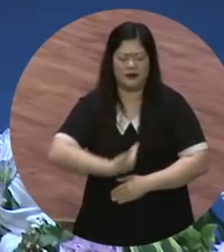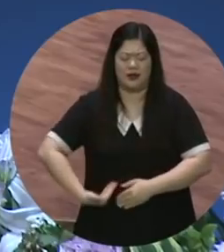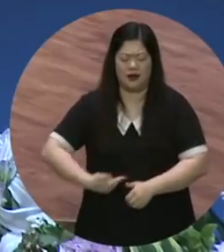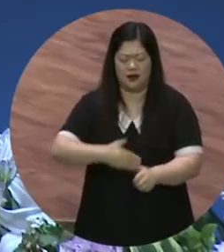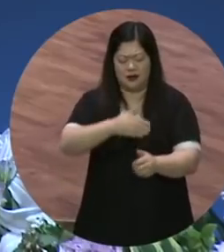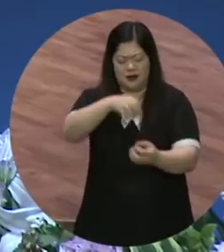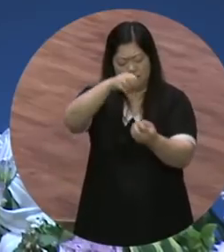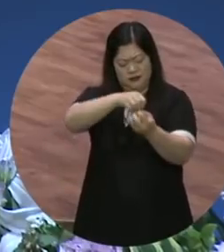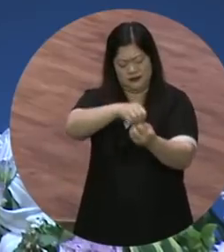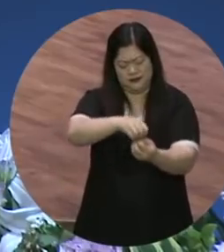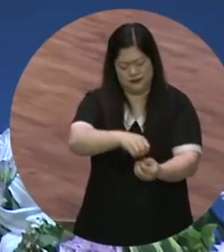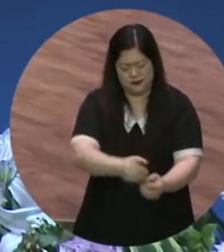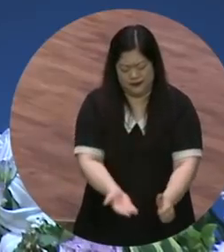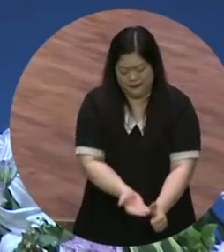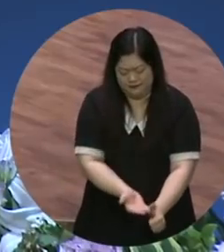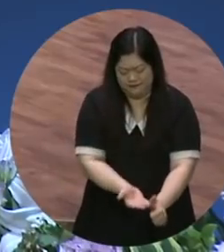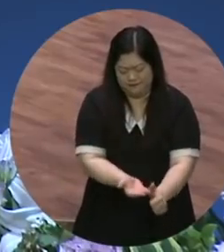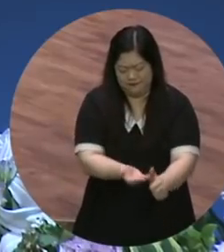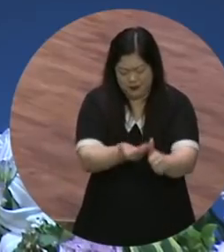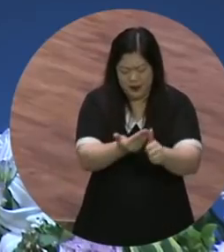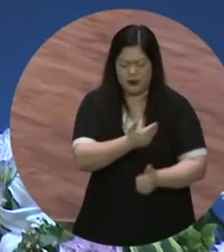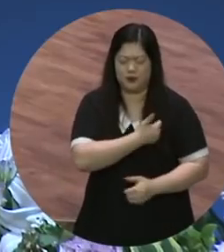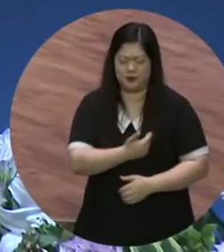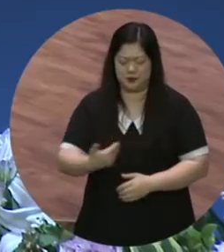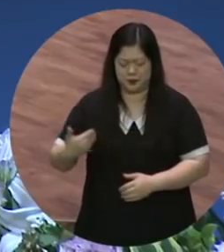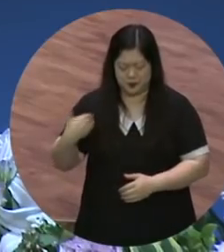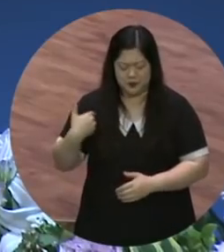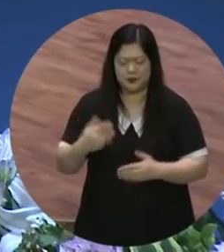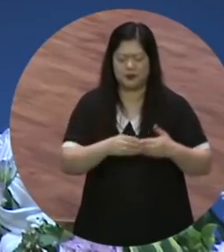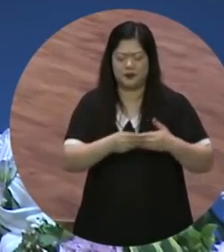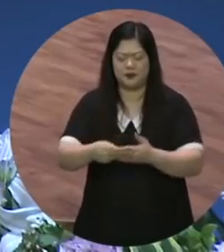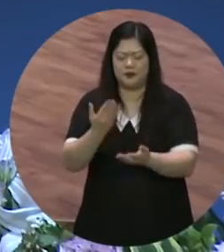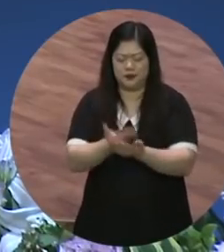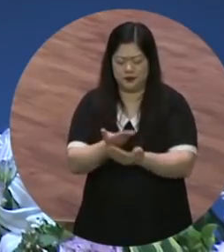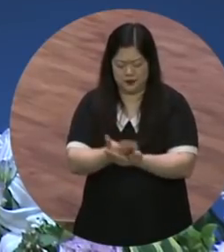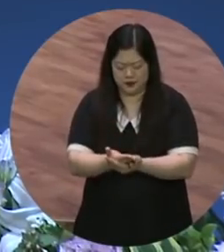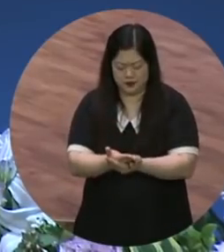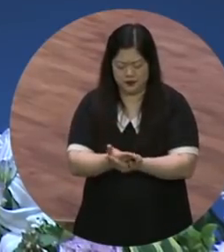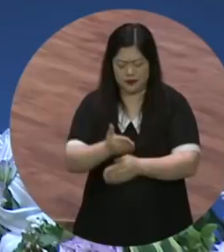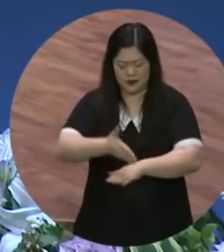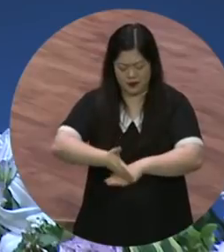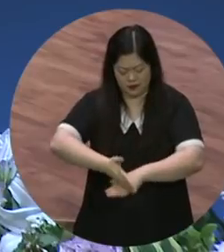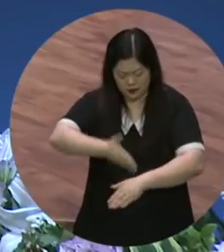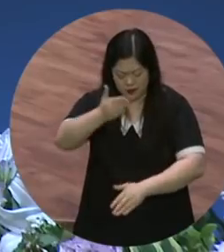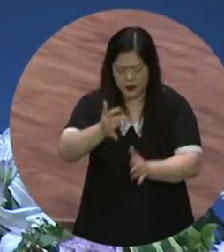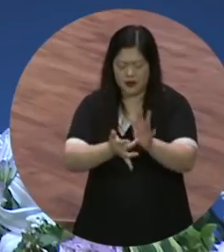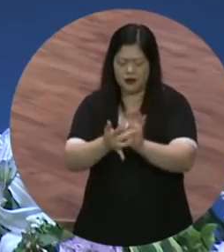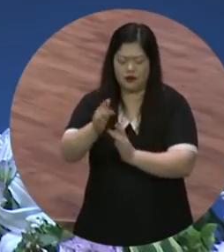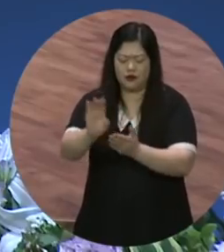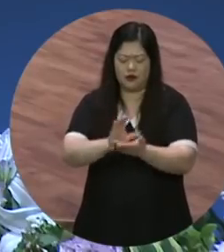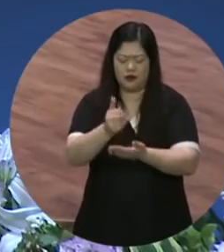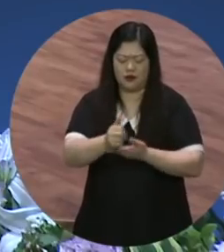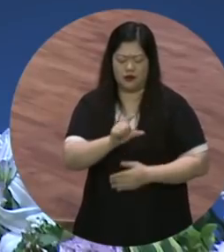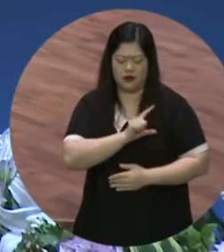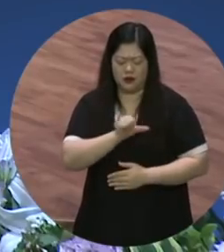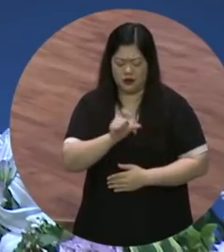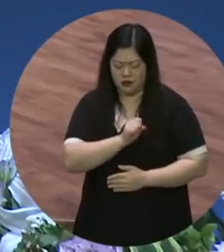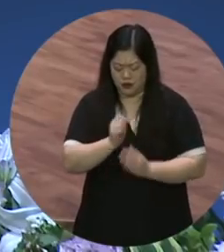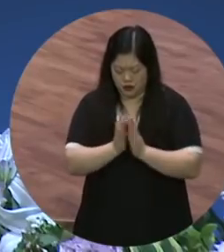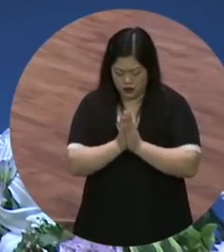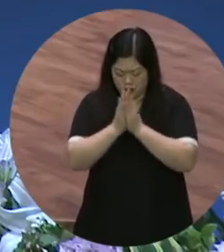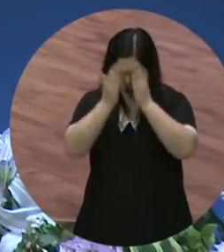삶을 살 수 있도록 우리 하나님이 축복해 주옵소서. 예수 그리스도의 이름으로 감사하며 축복